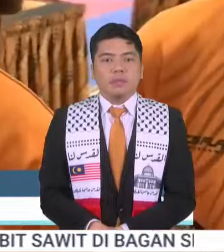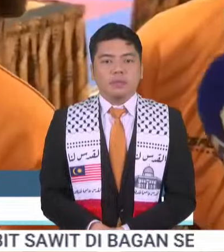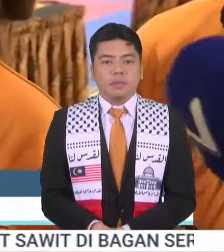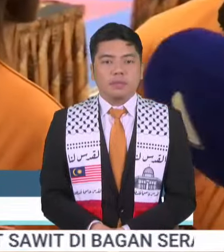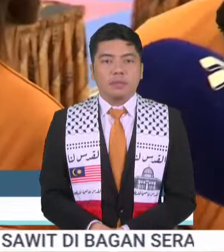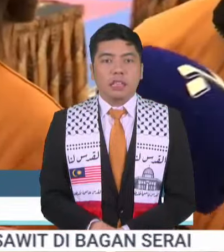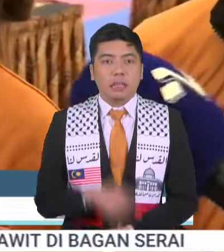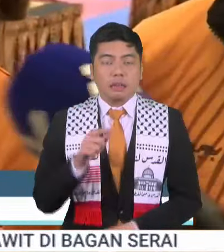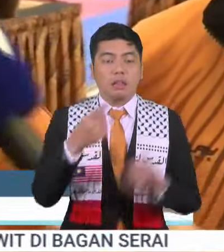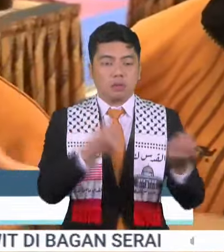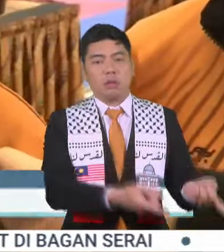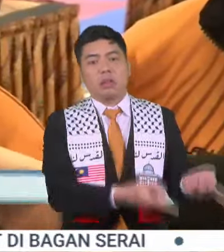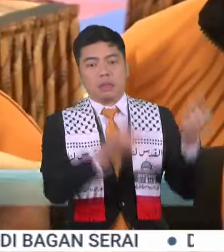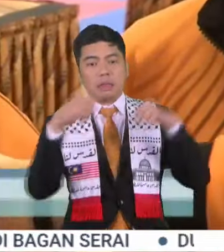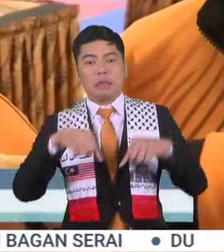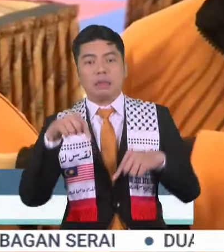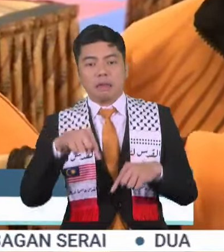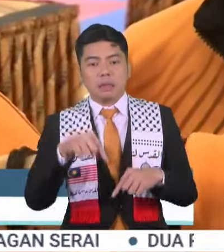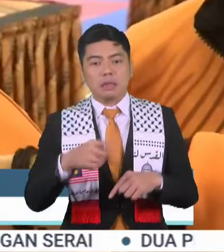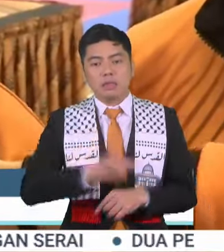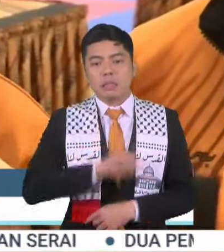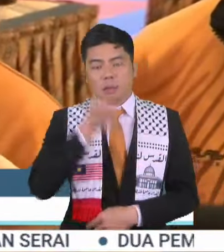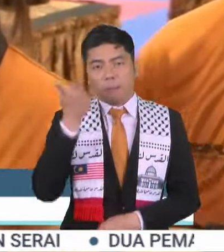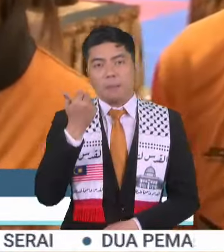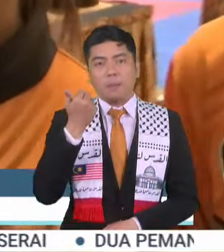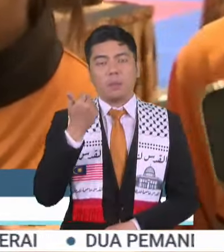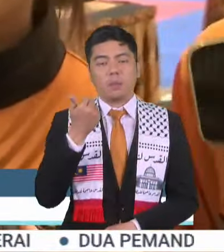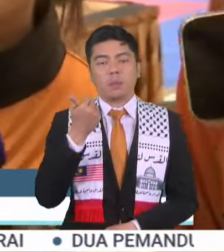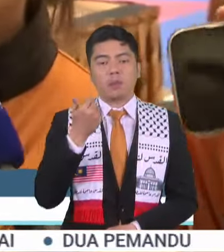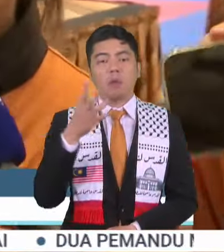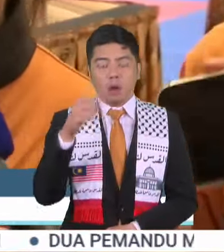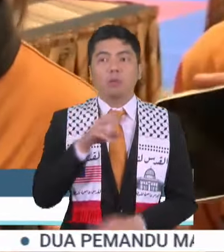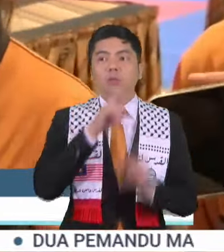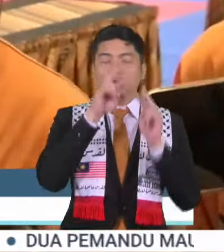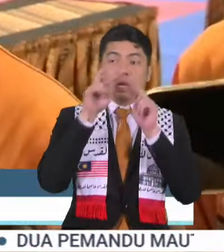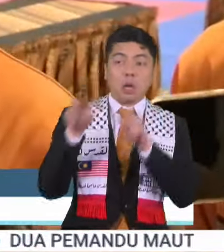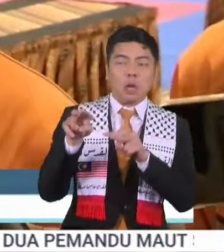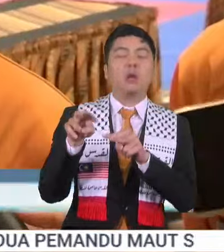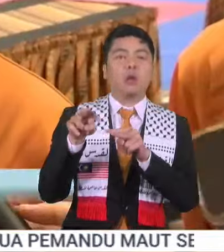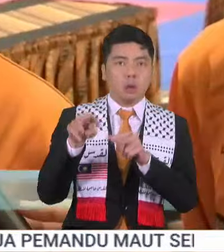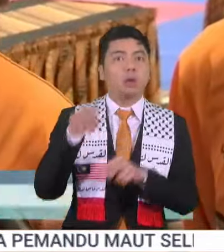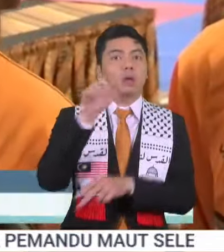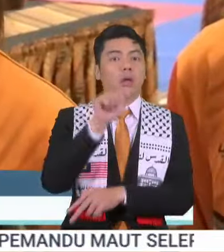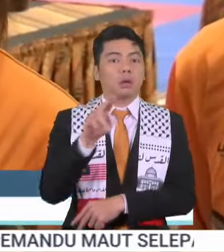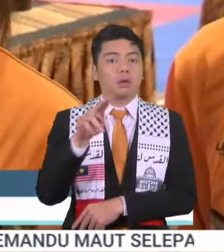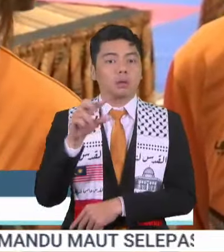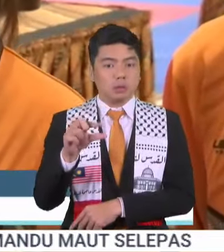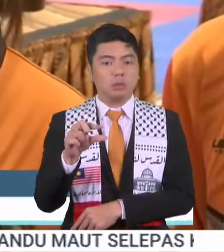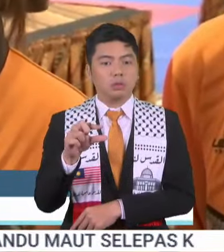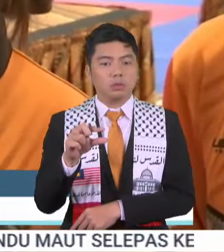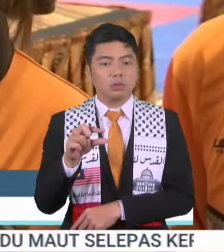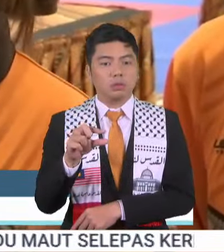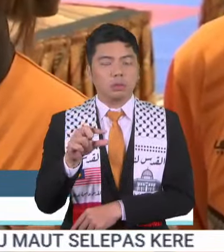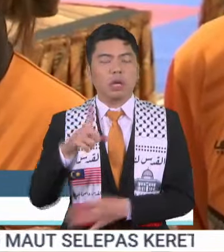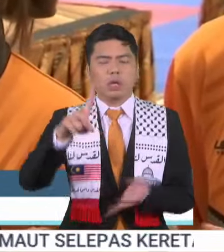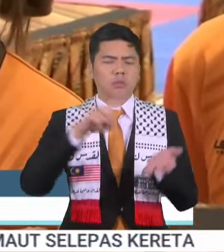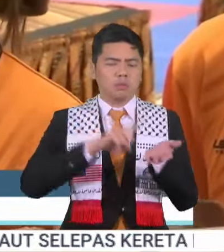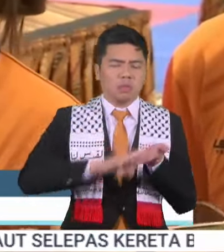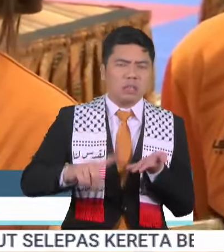Dia balik sini semata-mata nak tengok kita orang AUG. Dia balik satu